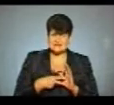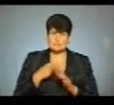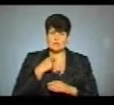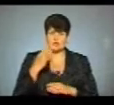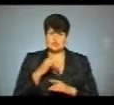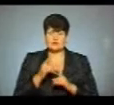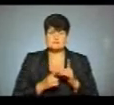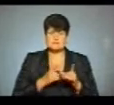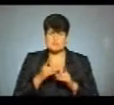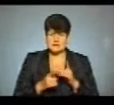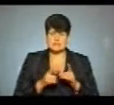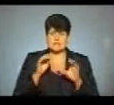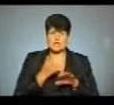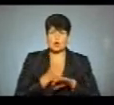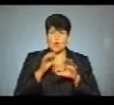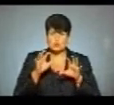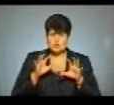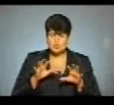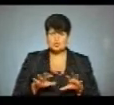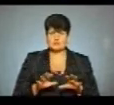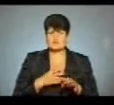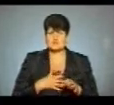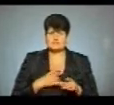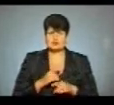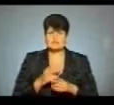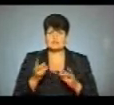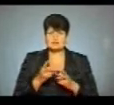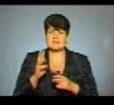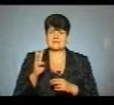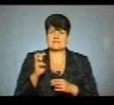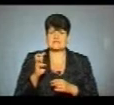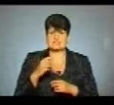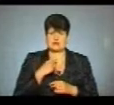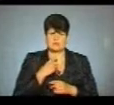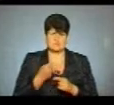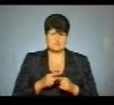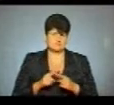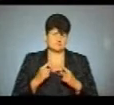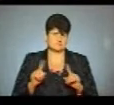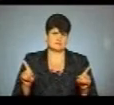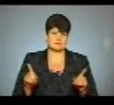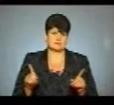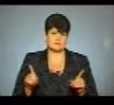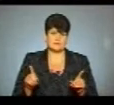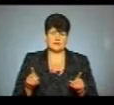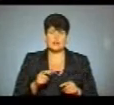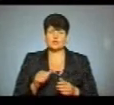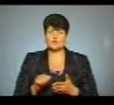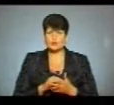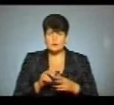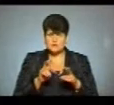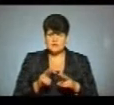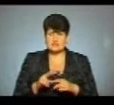Конституцію, права людей чи інші найважливіші норми, потрібно 300 голосів. Погодьтесь, це нонсенс. Документ у сесійній залі розглядали